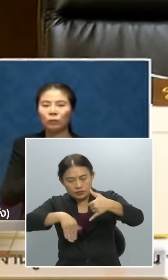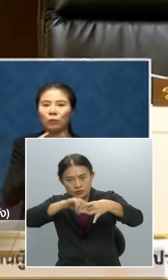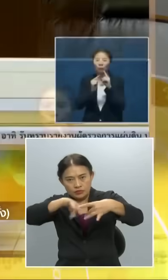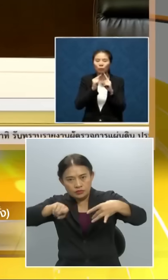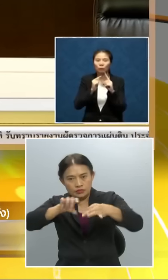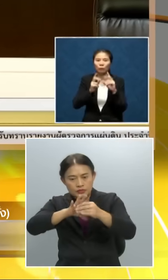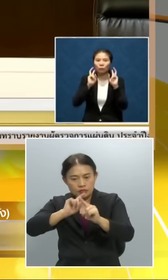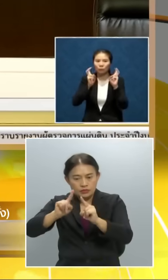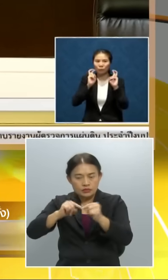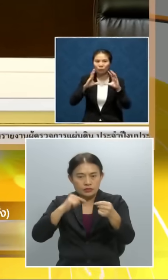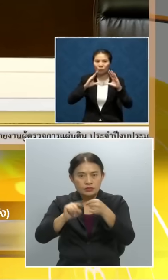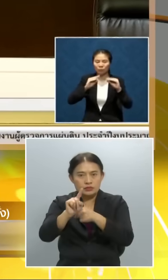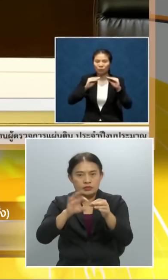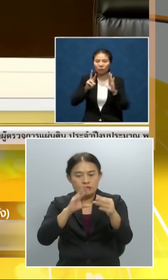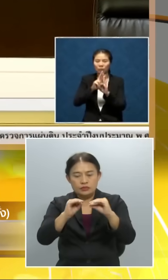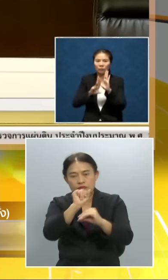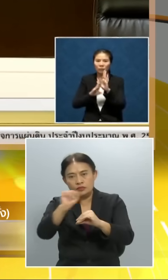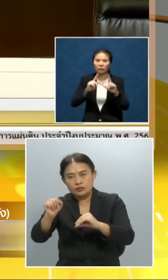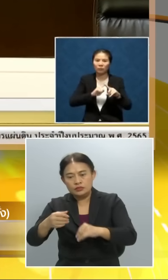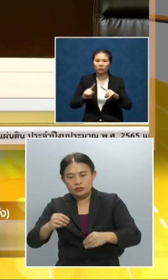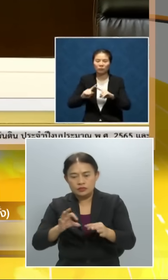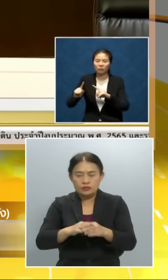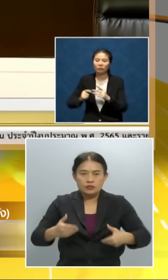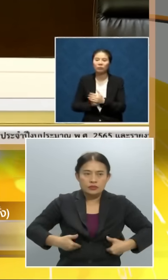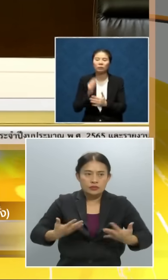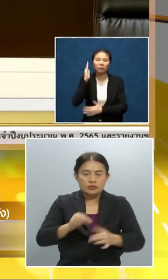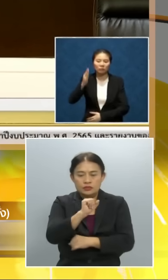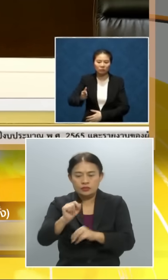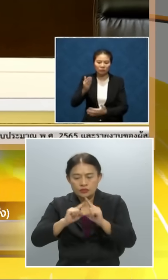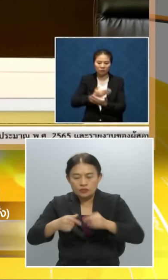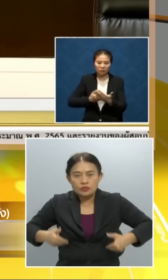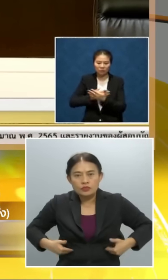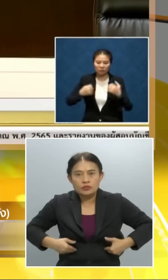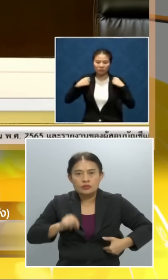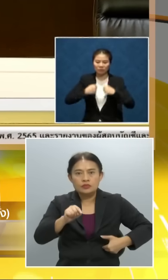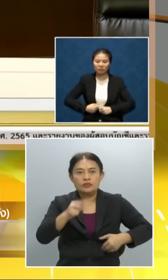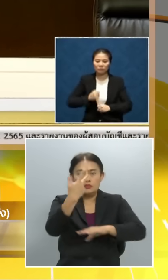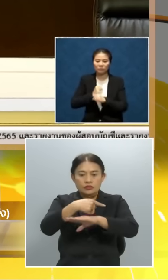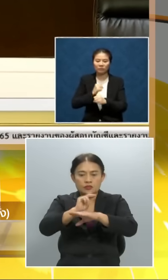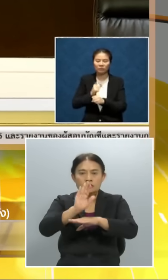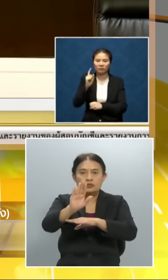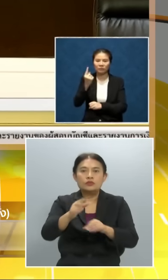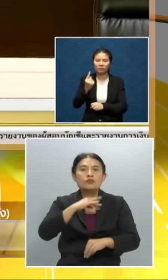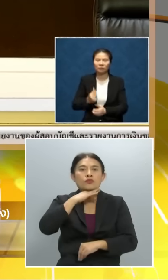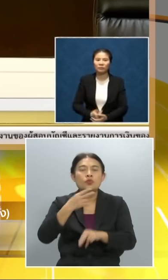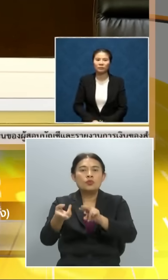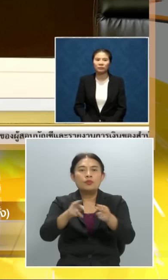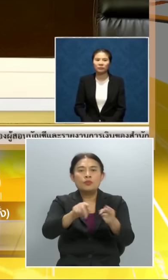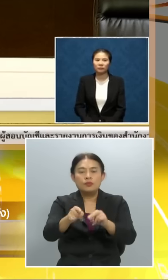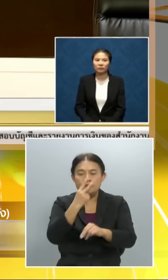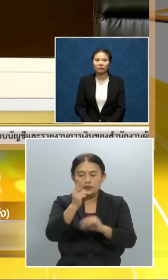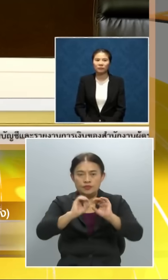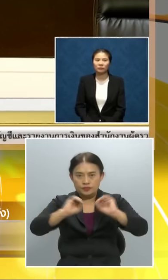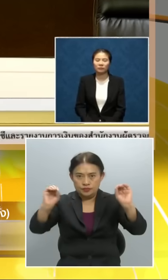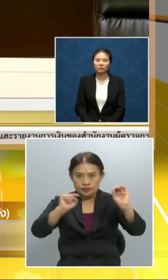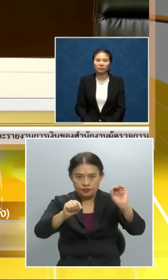ให้สภากลายเป็นสะพานโจ๊ะสสพรรคเดียวกันยังมาล้อเล่นตลกตอกย้ำความเป็นประธานสภาหมูกระทะไม่เคยปรากฏมาก่อน